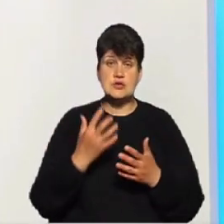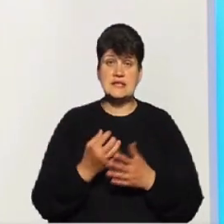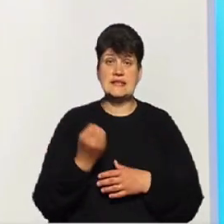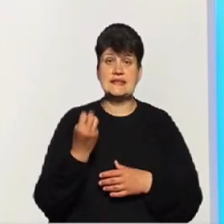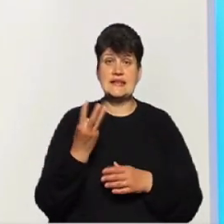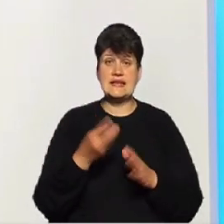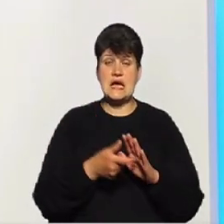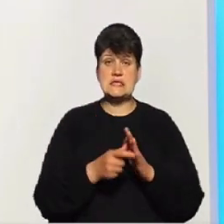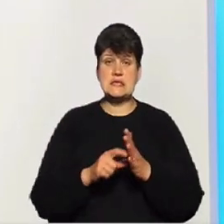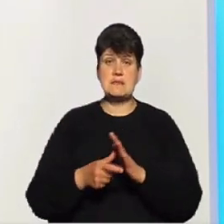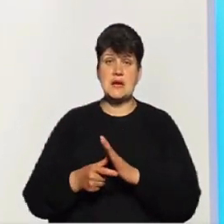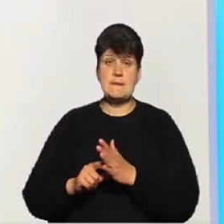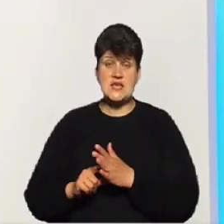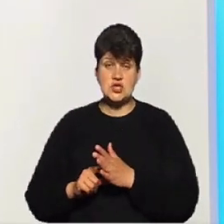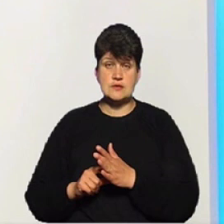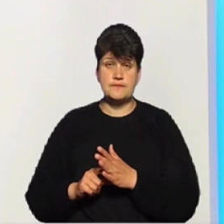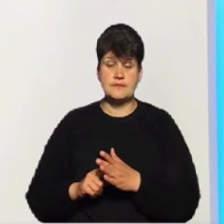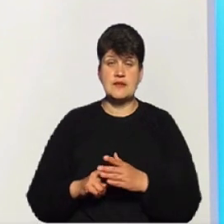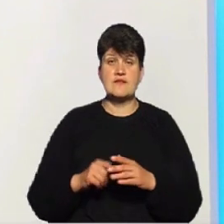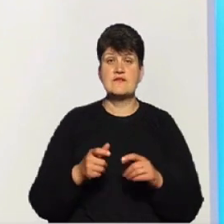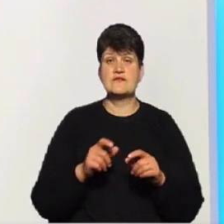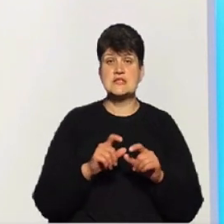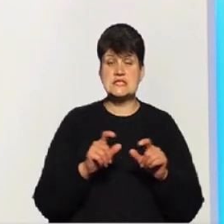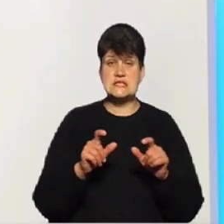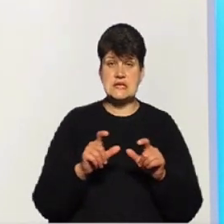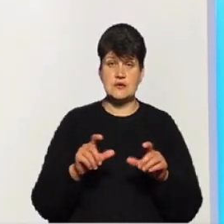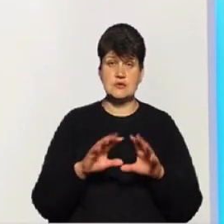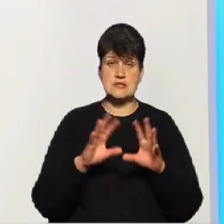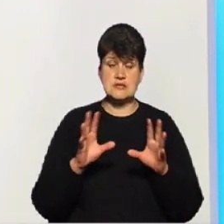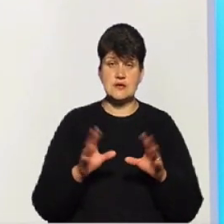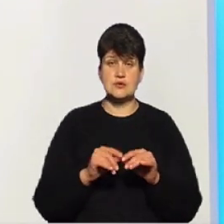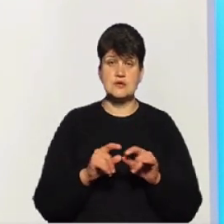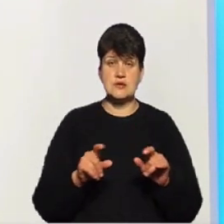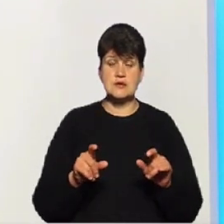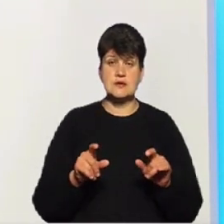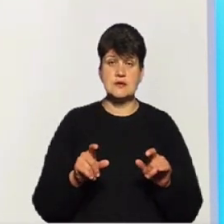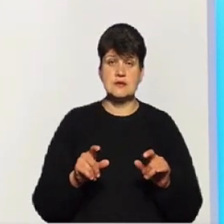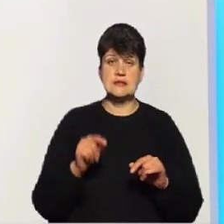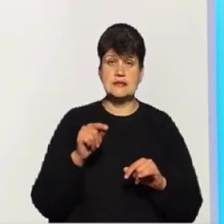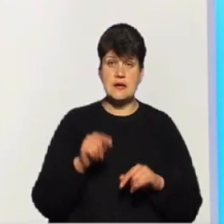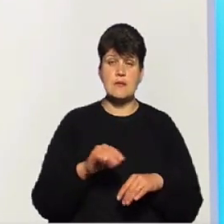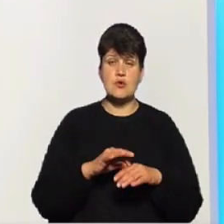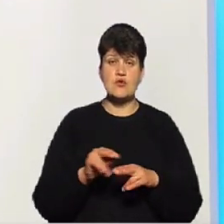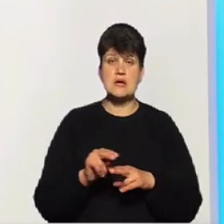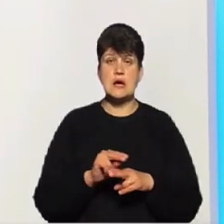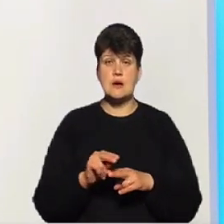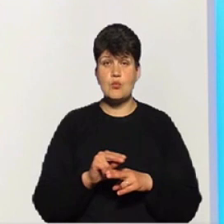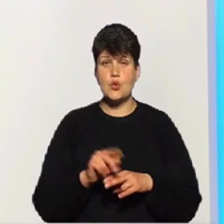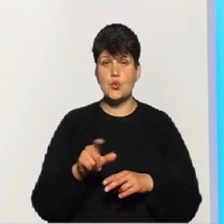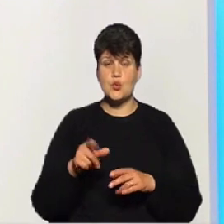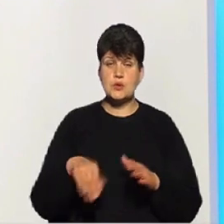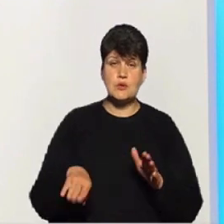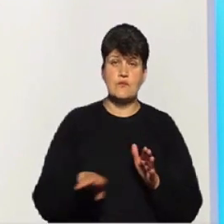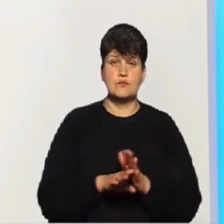приміщень, в тих самих закладів загальної середньої освіти, шкіл, адже там проводяться ремонти, люди у відпустках.